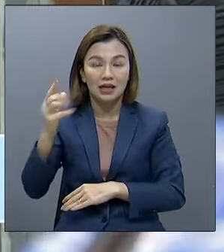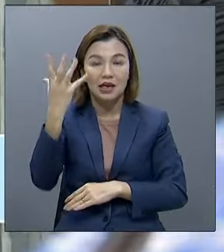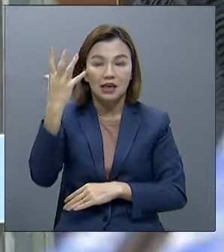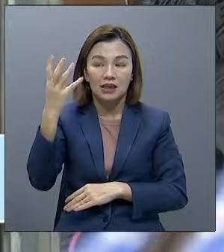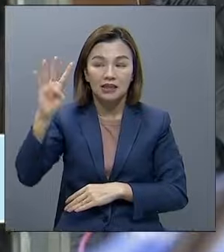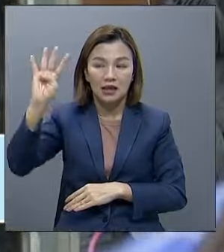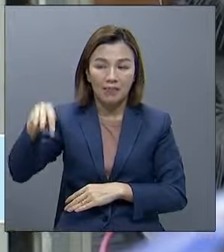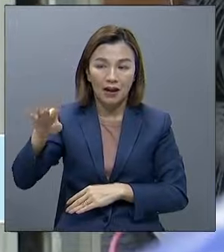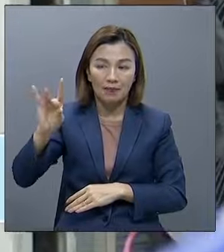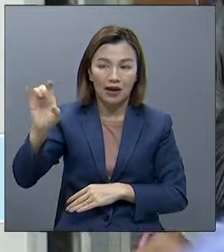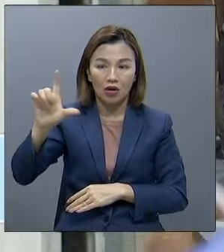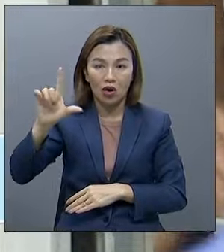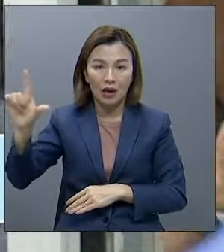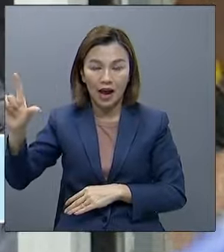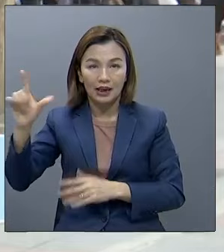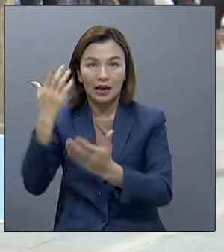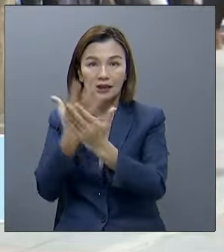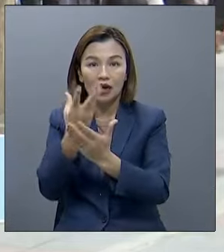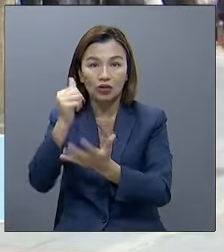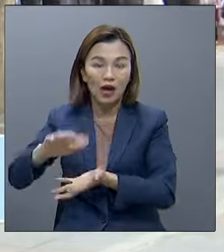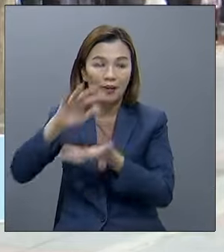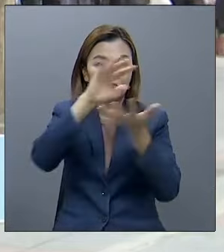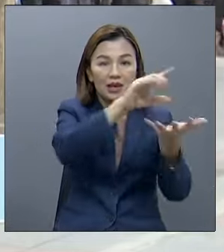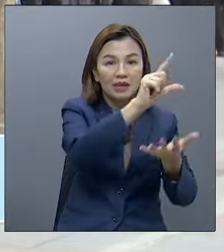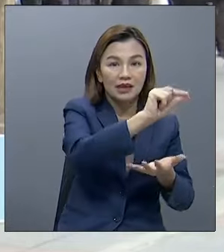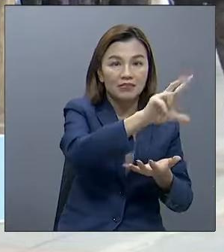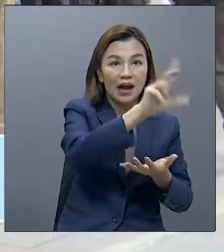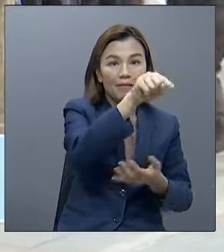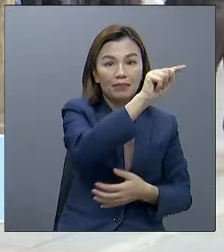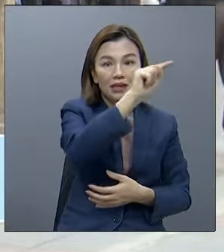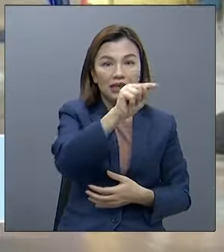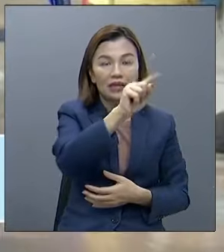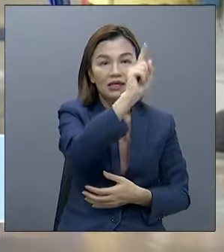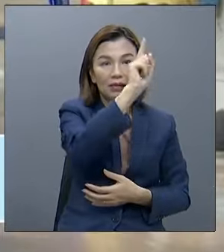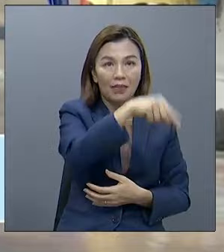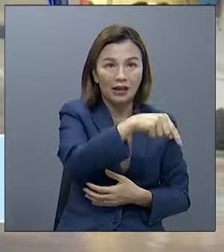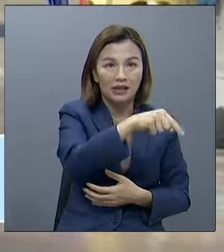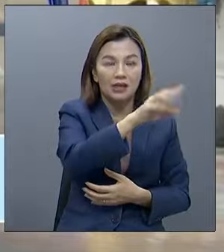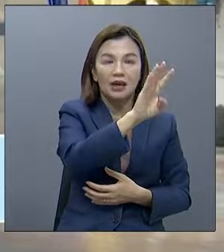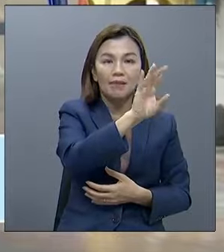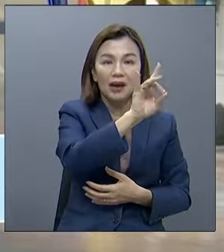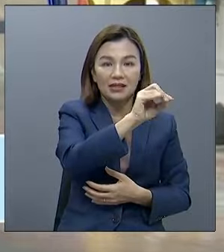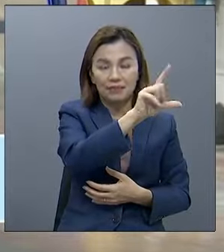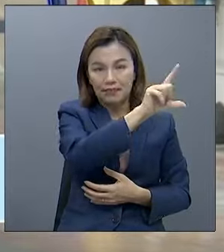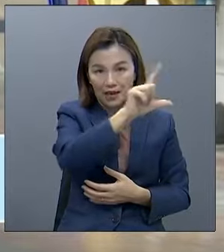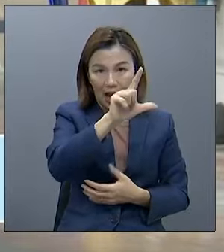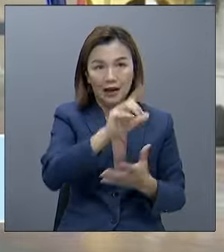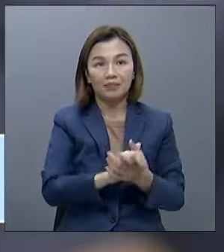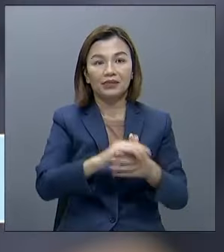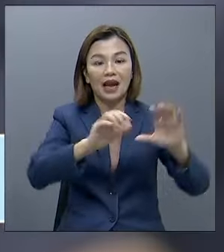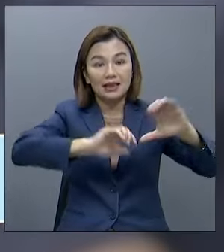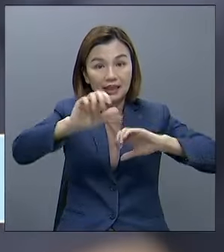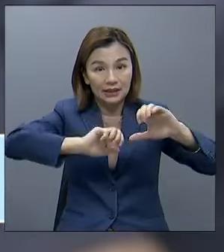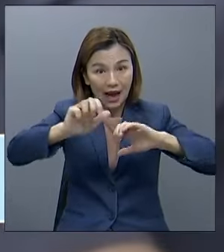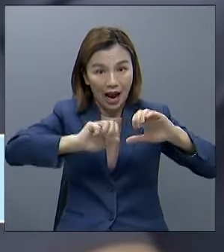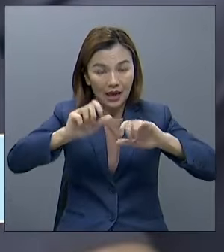ล้านบาทนำส่งรายได้แผ่นดินร้อยละ 23เป็นเงิน 1,840ล้านบาทและค่าใช้จ่ายในการบริหารงานครับ